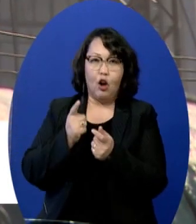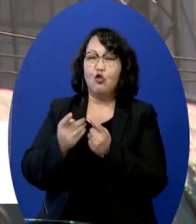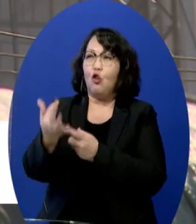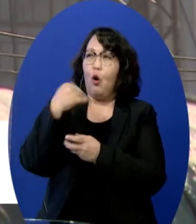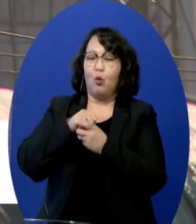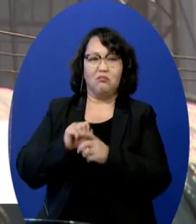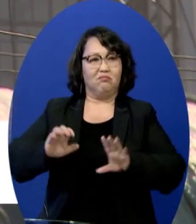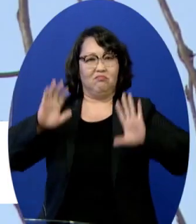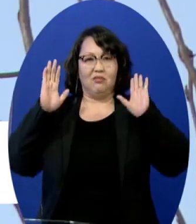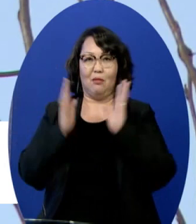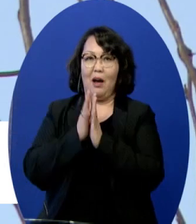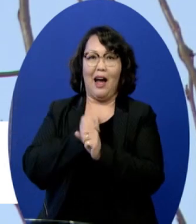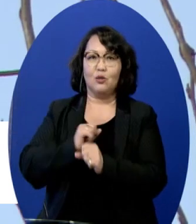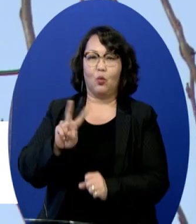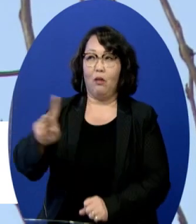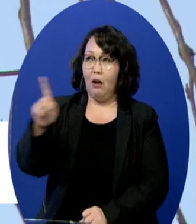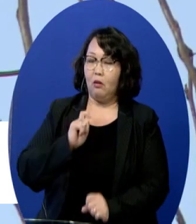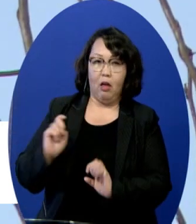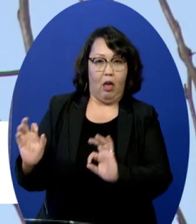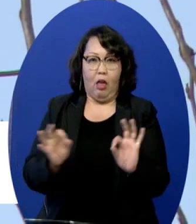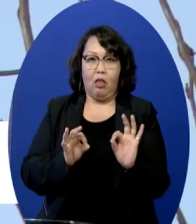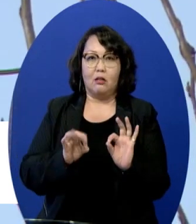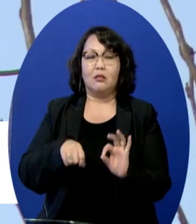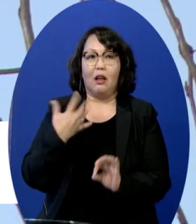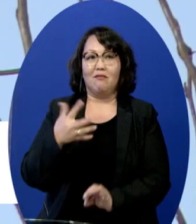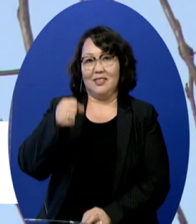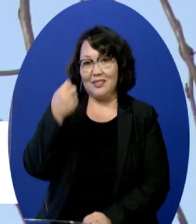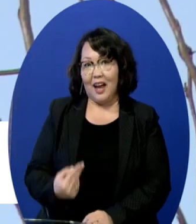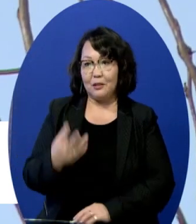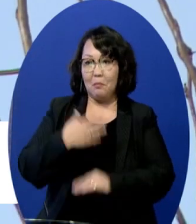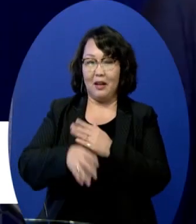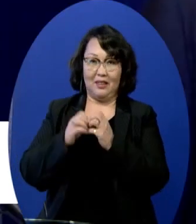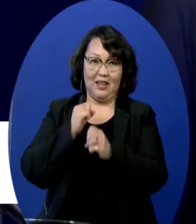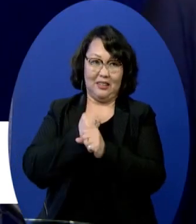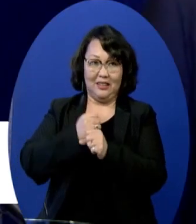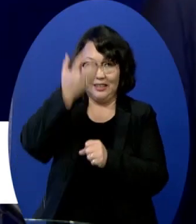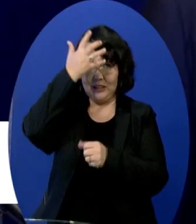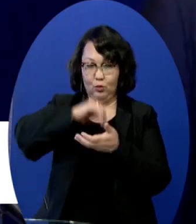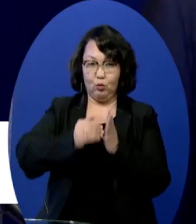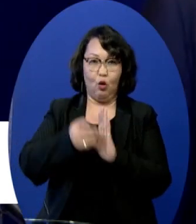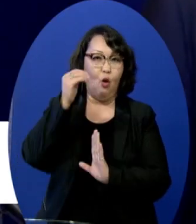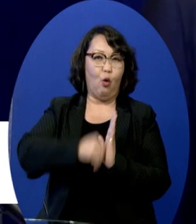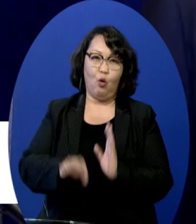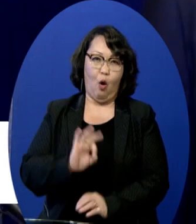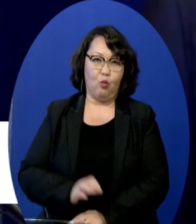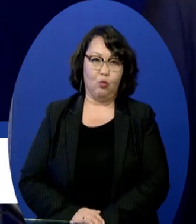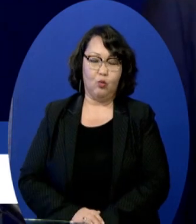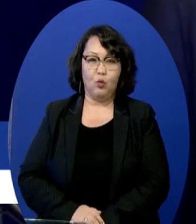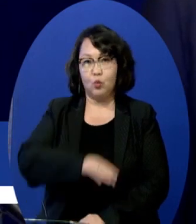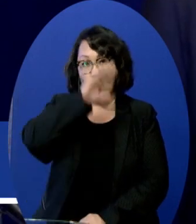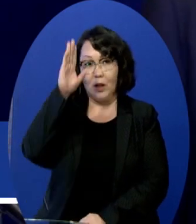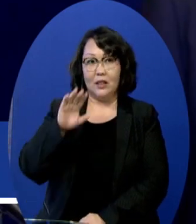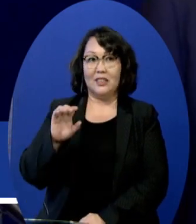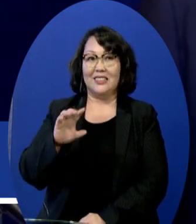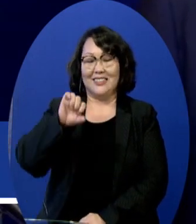газрын мөрийн хөтөлбөрт 5 дугаар цахилгаан станцыг барих ажил тусгатаагүй байна. Дулааны цахилгаан станц урвыг бид